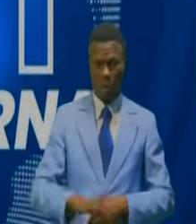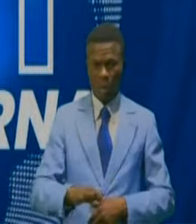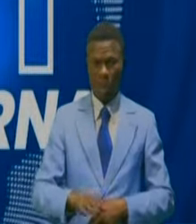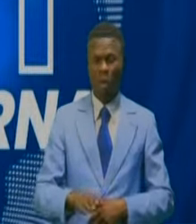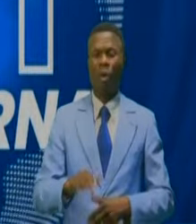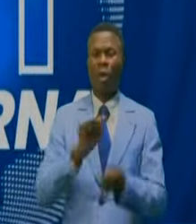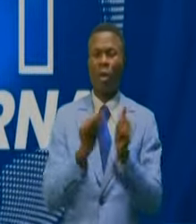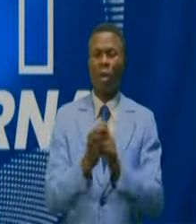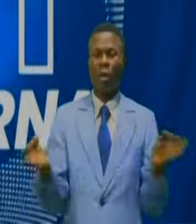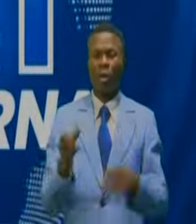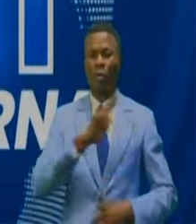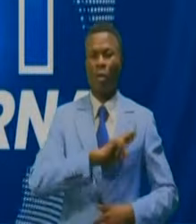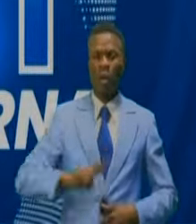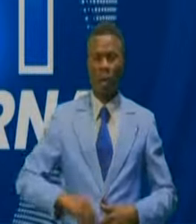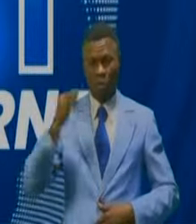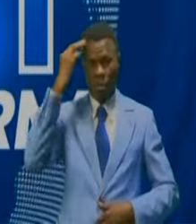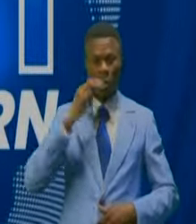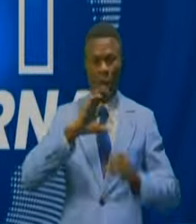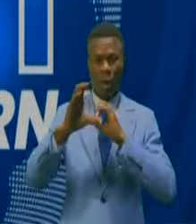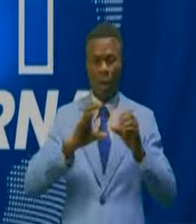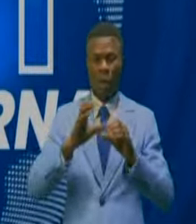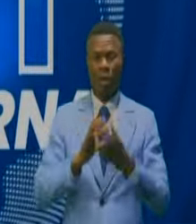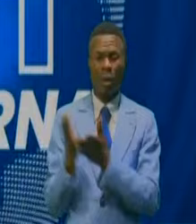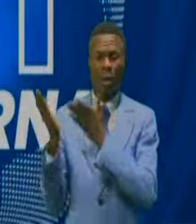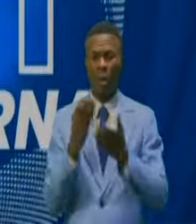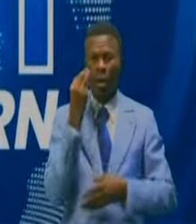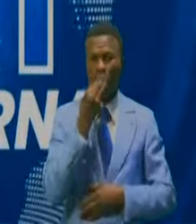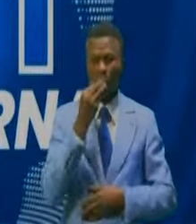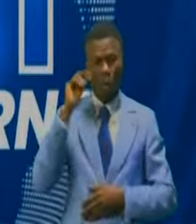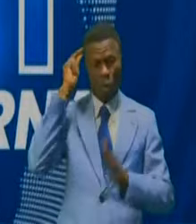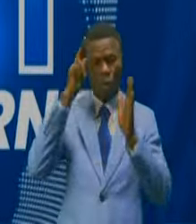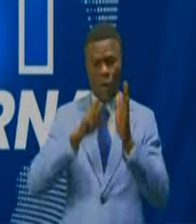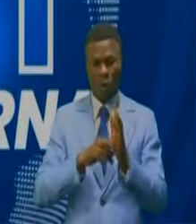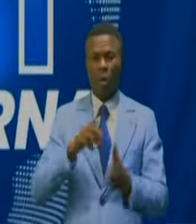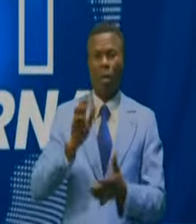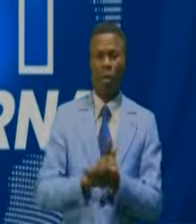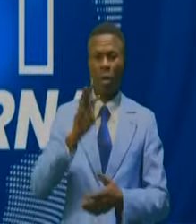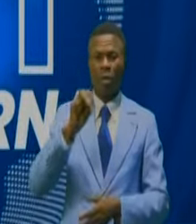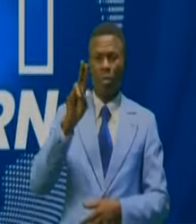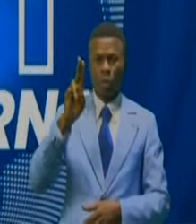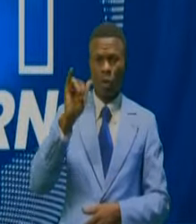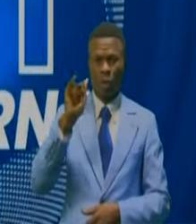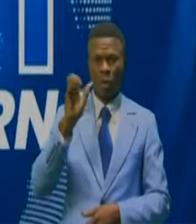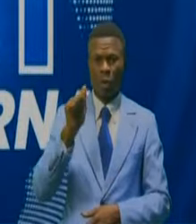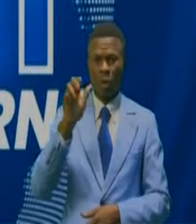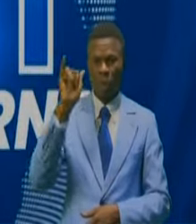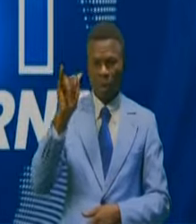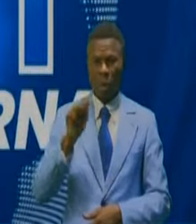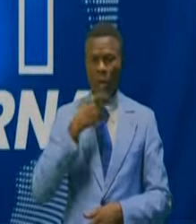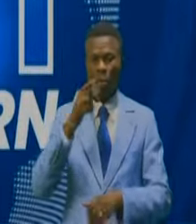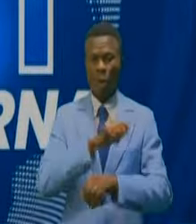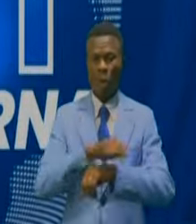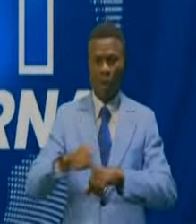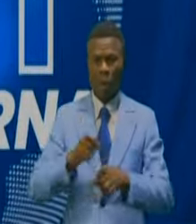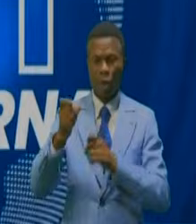fête dite du roi. Le ministre de la Communication et Média et porte-parole du gouvernement Patrick Muyaya-Katembwe a martelé sur l'administration